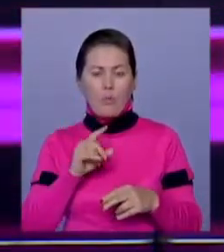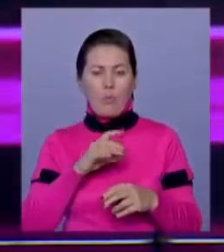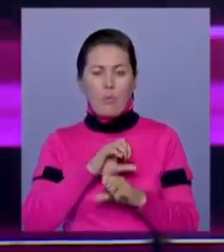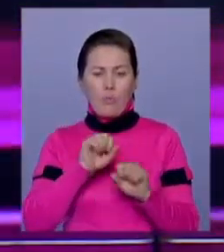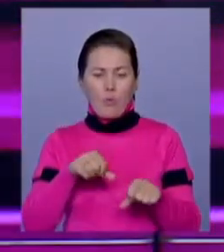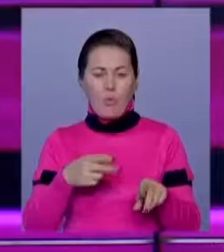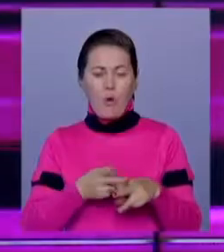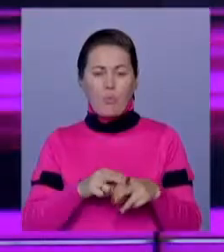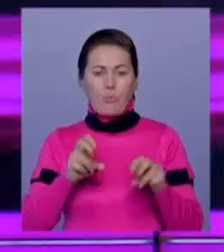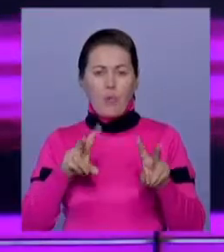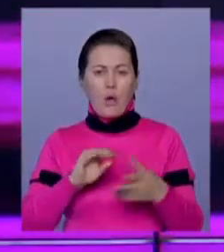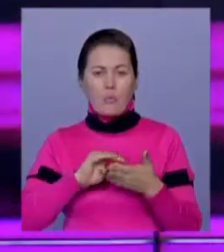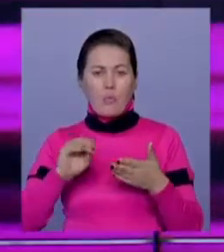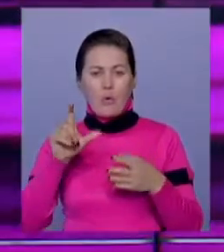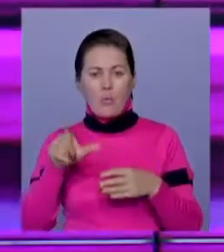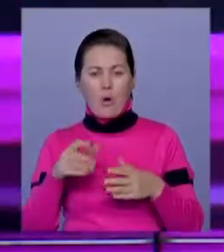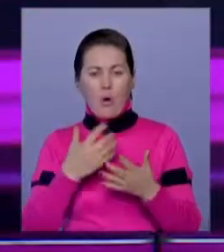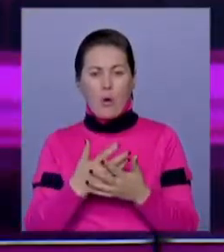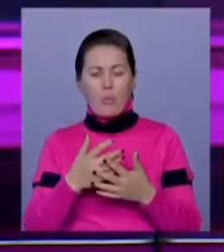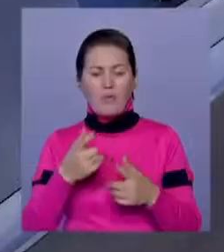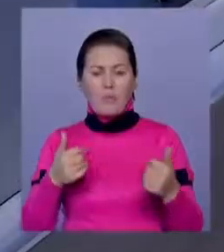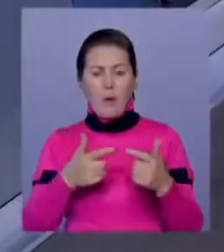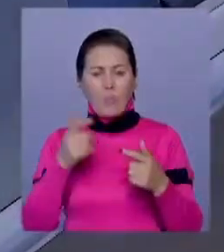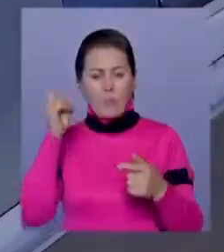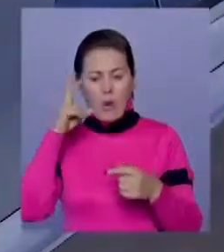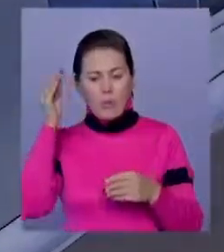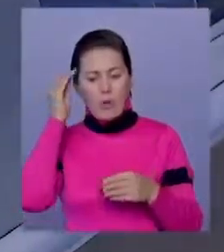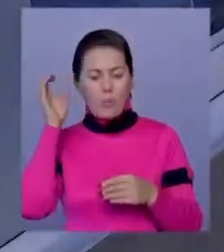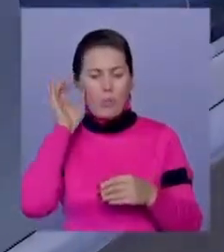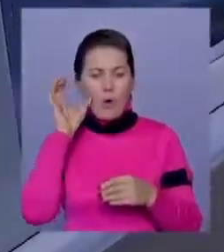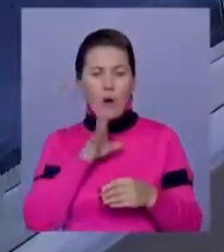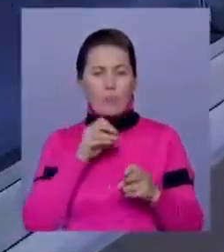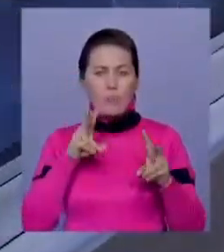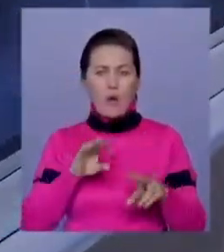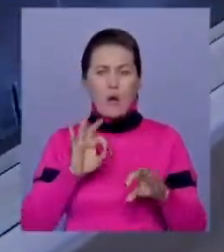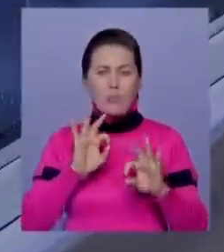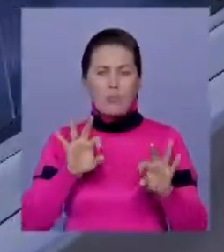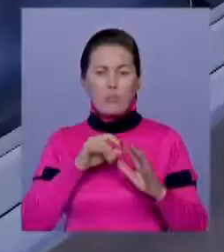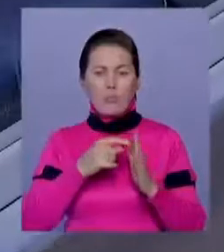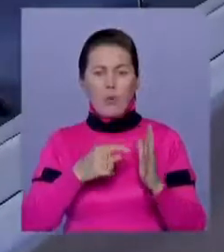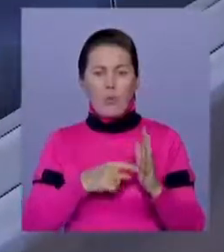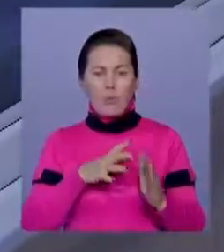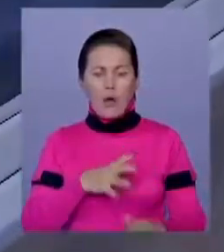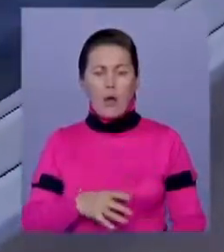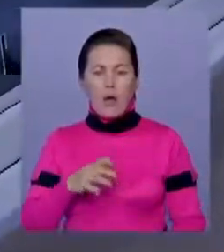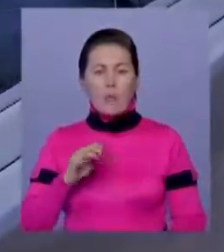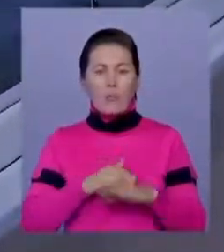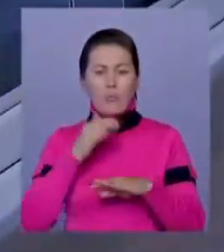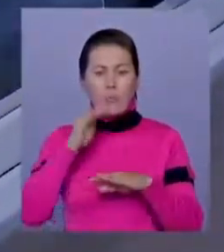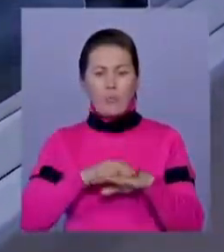мүмкін? Әріптесім Азамат Әуесхан қоғам мен ведомство өкілдерінің пікірін тыңдап келді, студияға келіп өз айтып берсін. Азамат, қайырлы